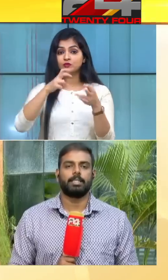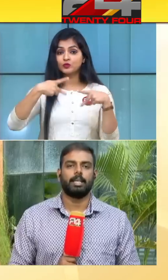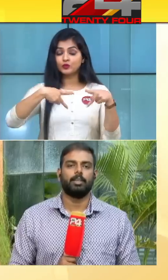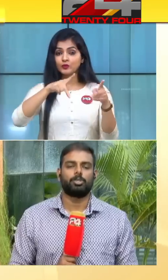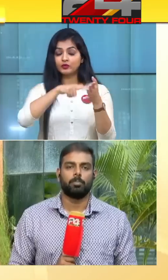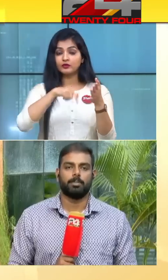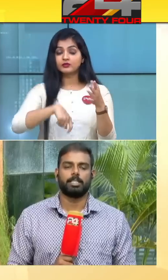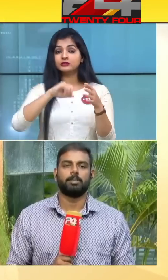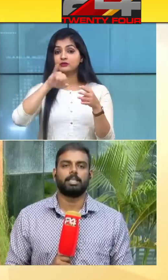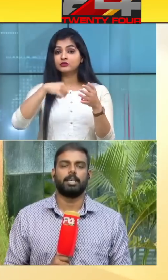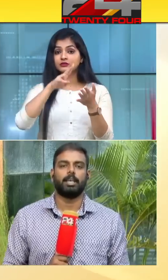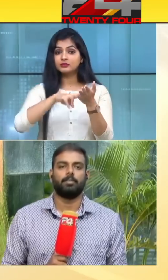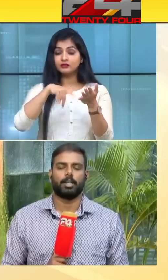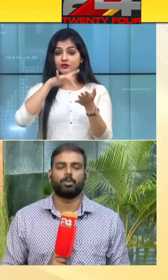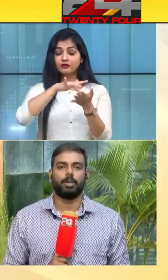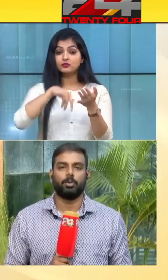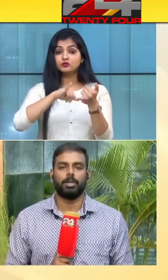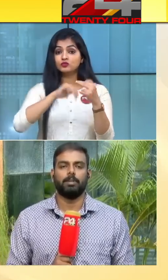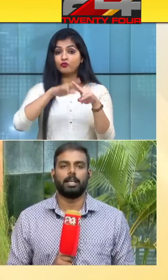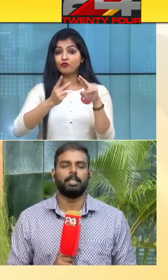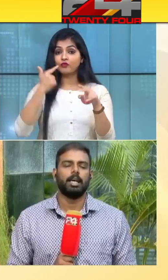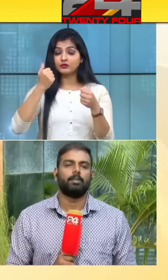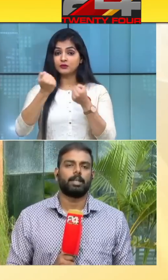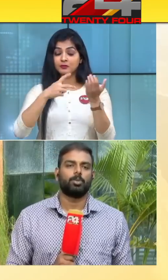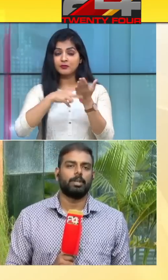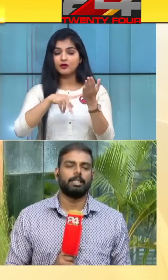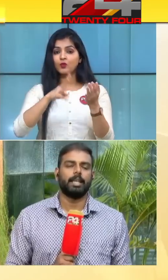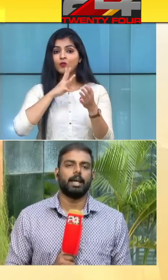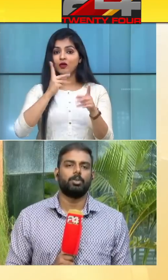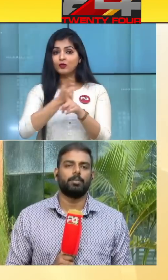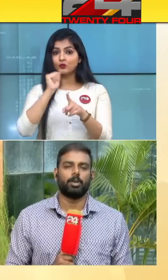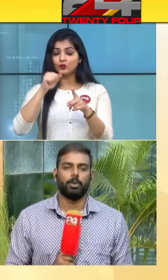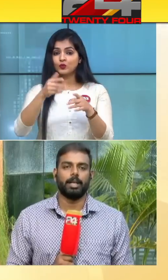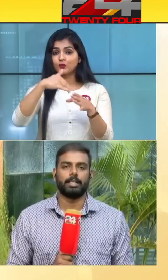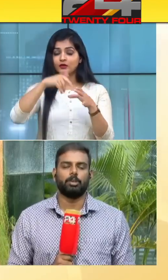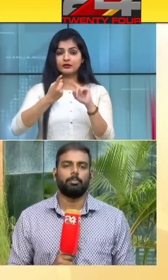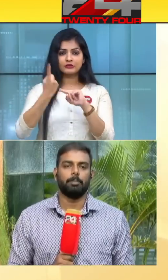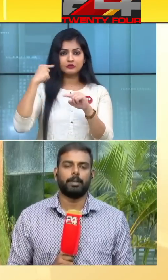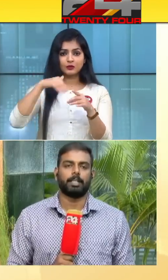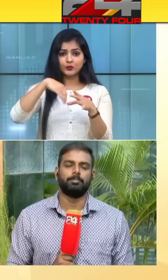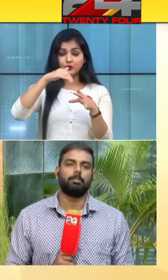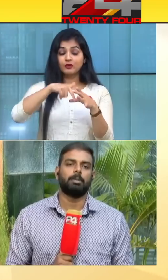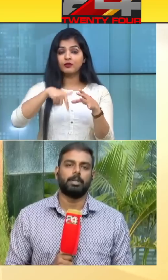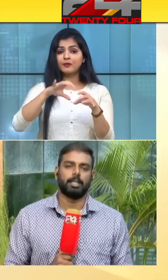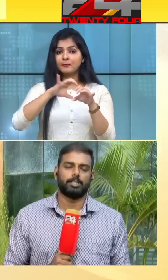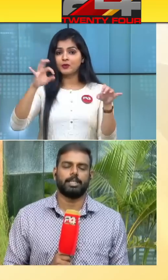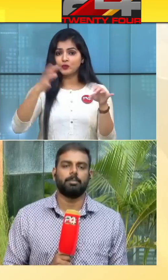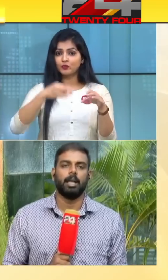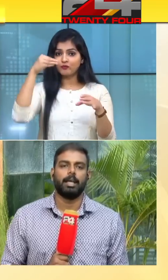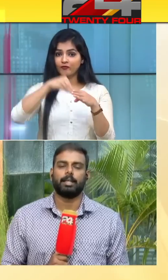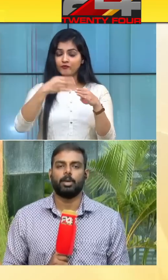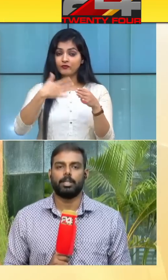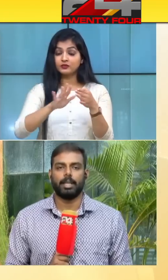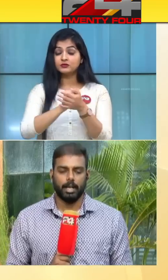കാരേറ്റ് ജംഗ്ഷനിൽ ഒരു സൂപ്പർ ഫാസ്റ്റ് ബസ് ഈ വാട്ടർ അതോറിറ്റിയുടെ കുഴിയിൽ വീണത്. വാട്ടർ അതോറിറ്റി ഇന്നലെയായിരുന്നു ഇവിടെ കുഴിയെടുത്ത് ഒരു പൈപ്പ് ഇട്ടതും. ഈ പൈപ്പ് ഇട്ടതിന്